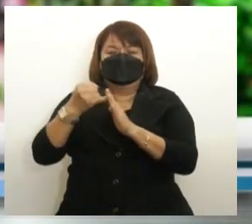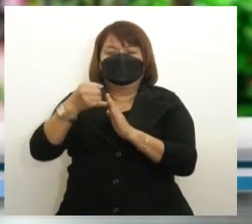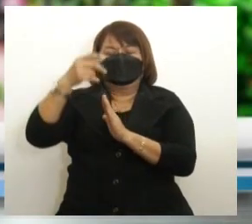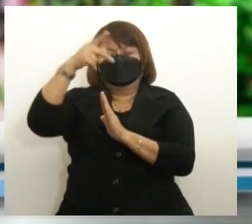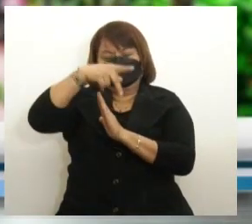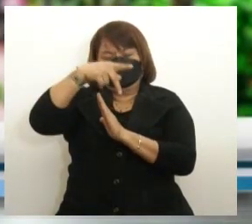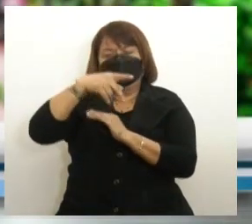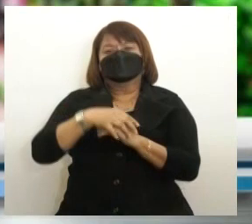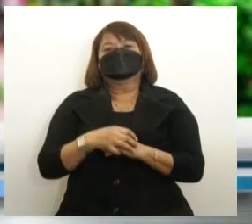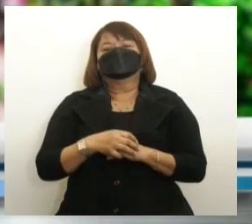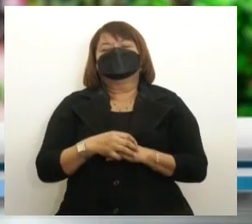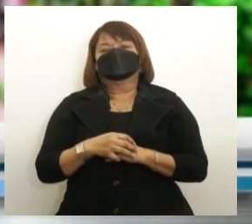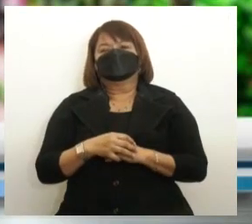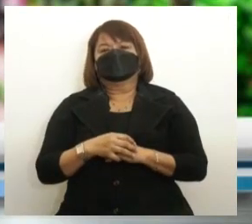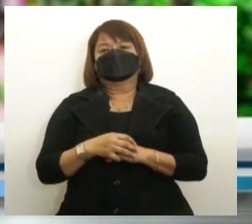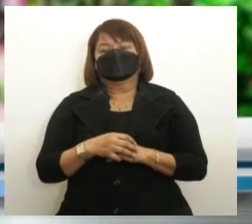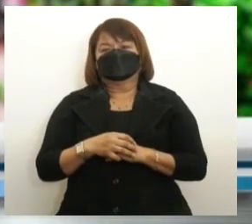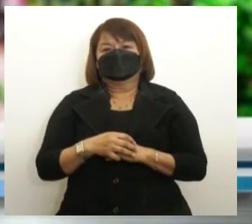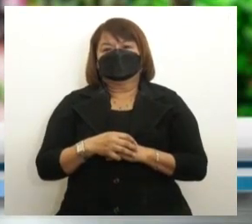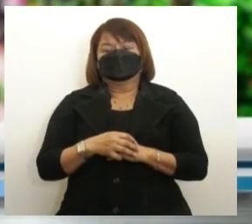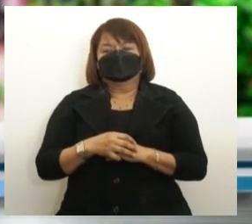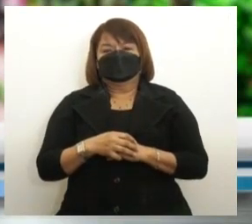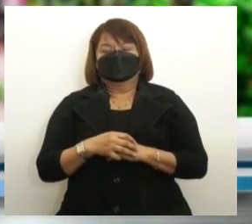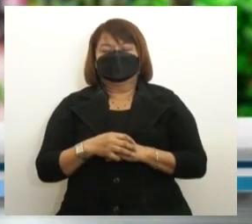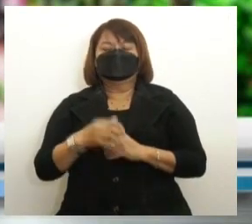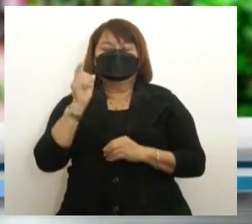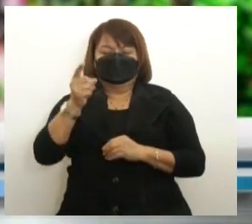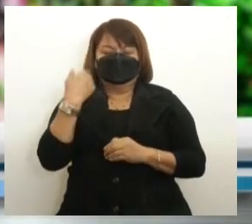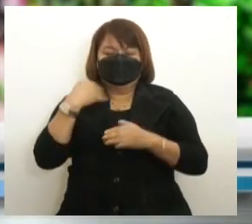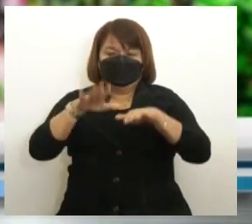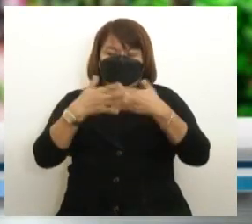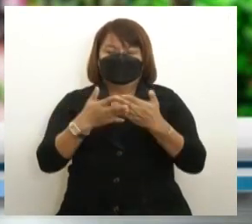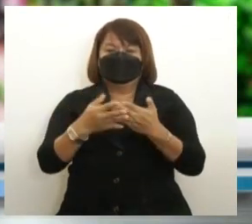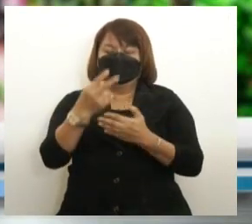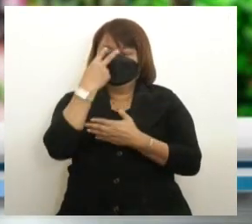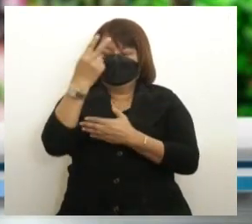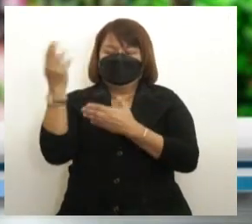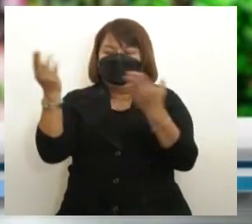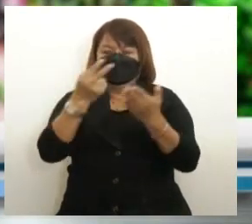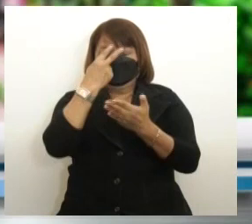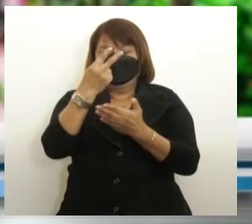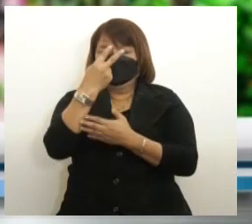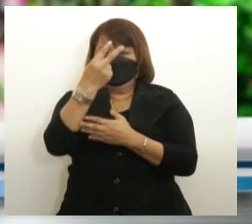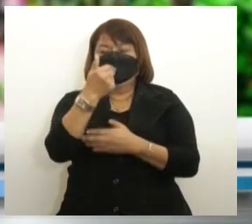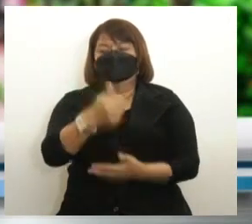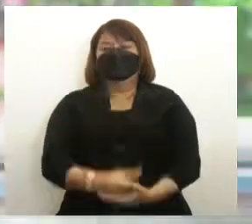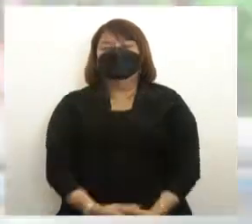ำนักงานเขตพื้นที่การศึกษาประถมศึกษาแพร่เขต1โดยจะเป็นอย่างไรนั้นนะคะขอเชิญทุกท่านรับชมค่ะ